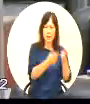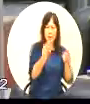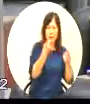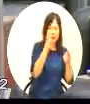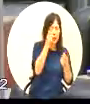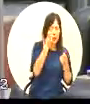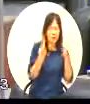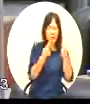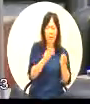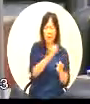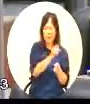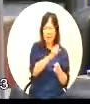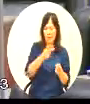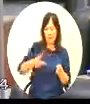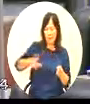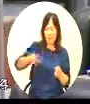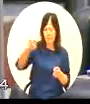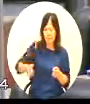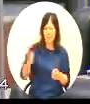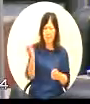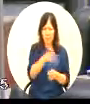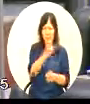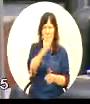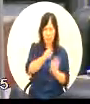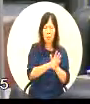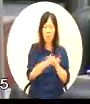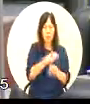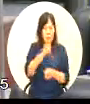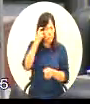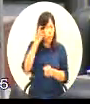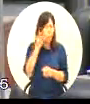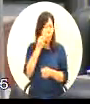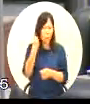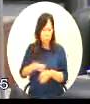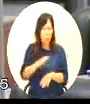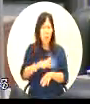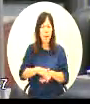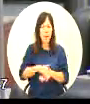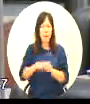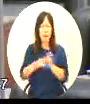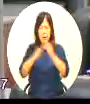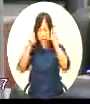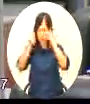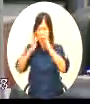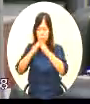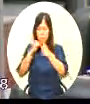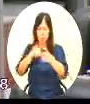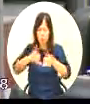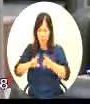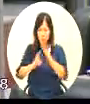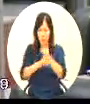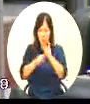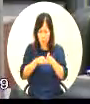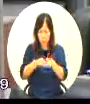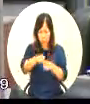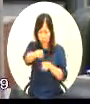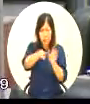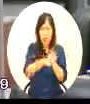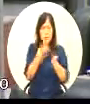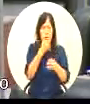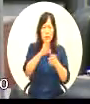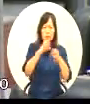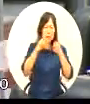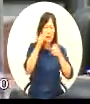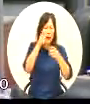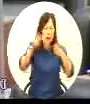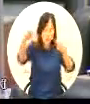慢。好，那当然我们很期待有一天我们高雄的陆竹延伸线可以赶快跟我们台南接轨，